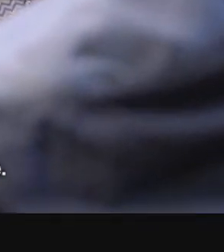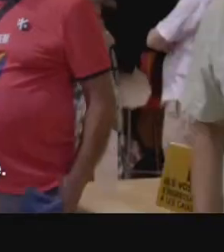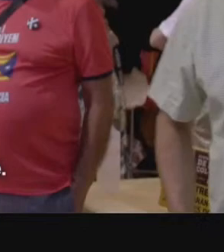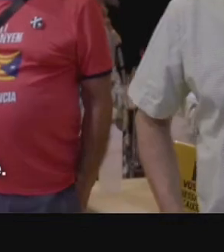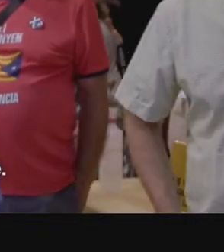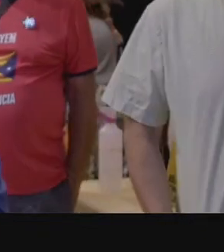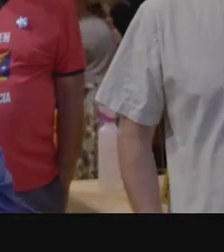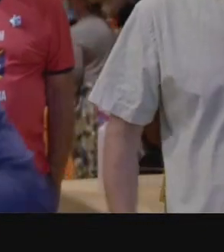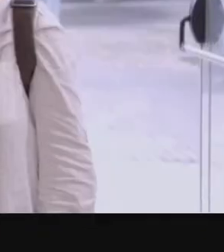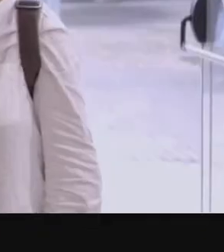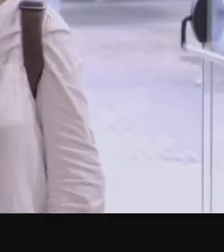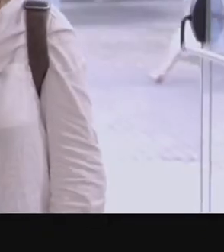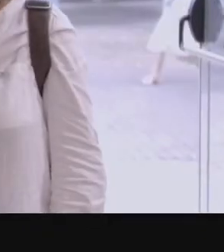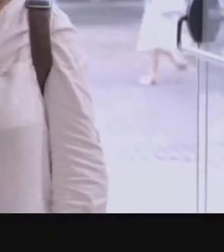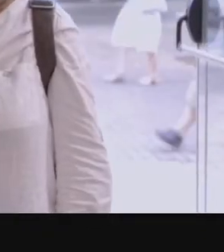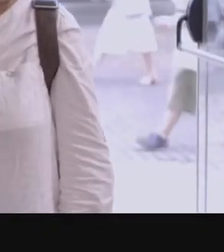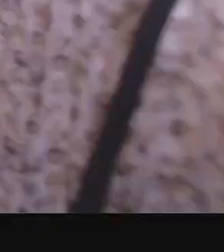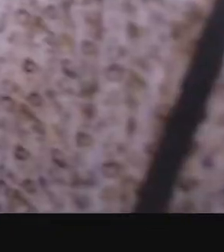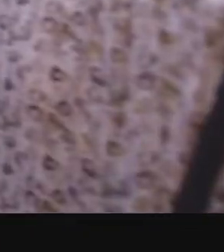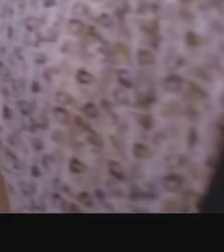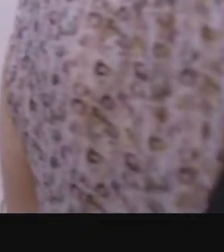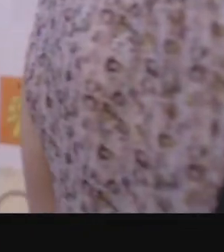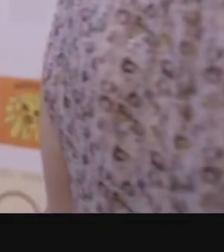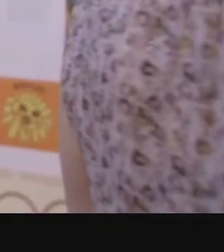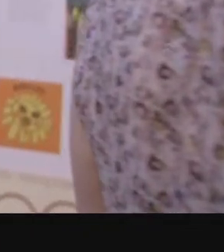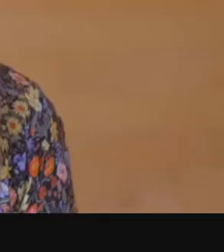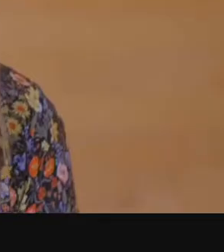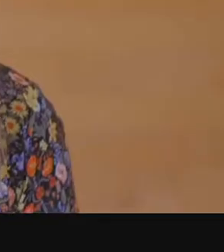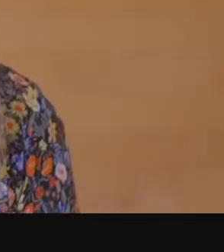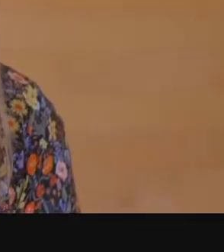d'abraçar-me. I la veritat és que és preciós.